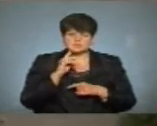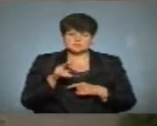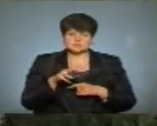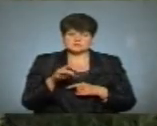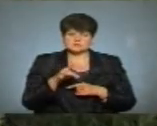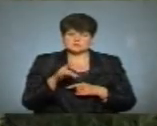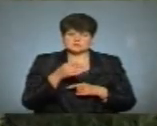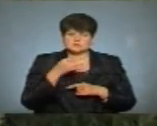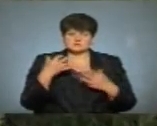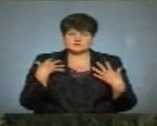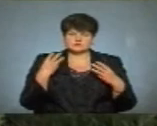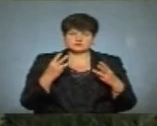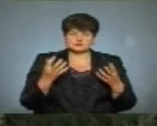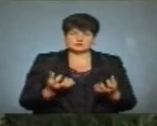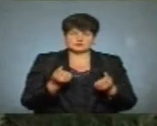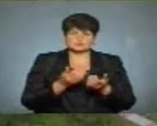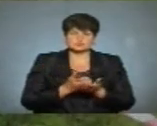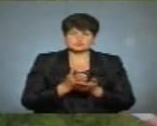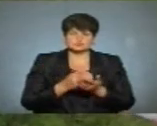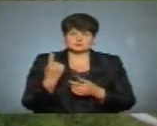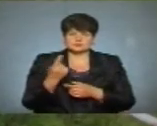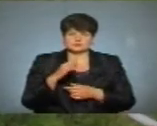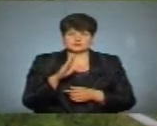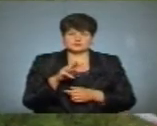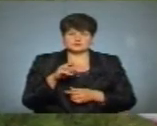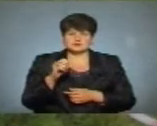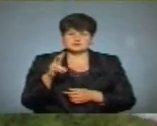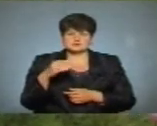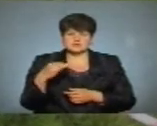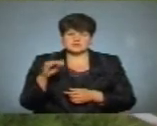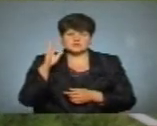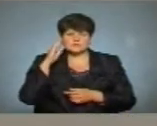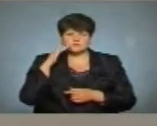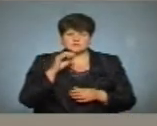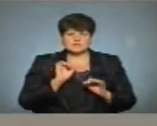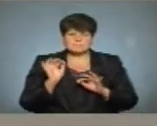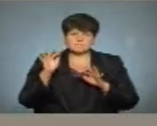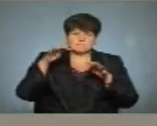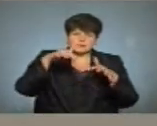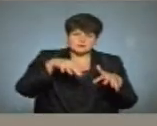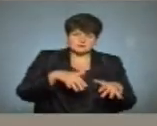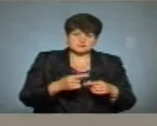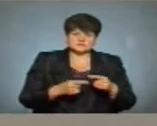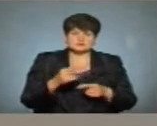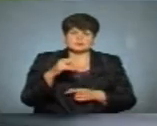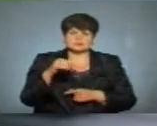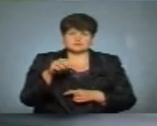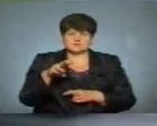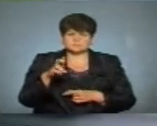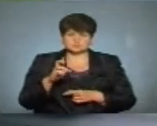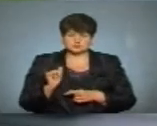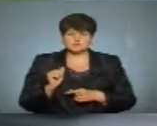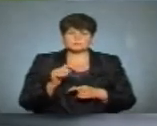Як повідомив начальник пожежно-рятувальної служби області Віктор Маслей, вода з річки Дністер перелилась через дамбу. Василь Нич каже, з села